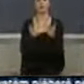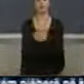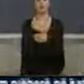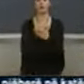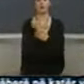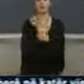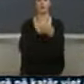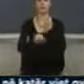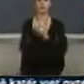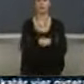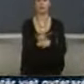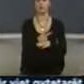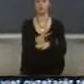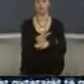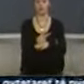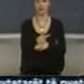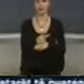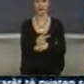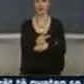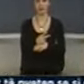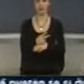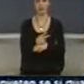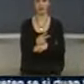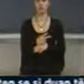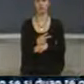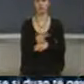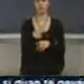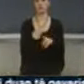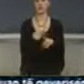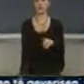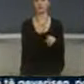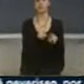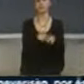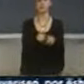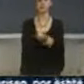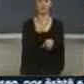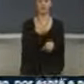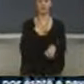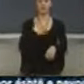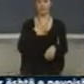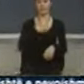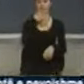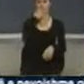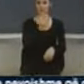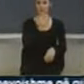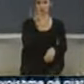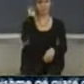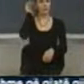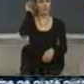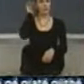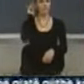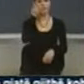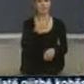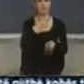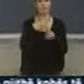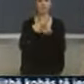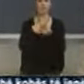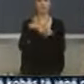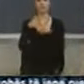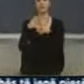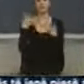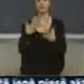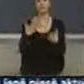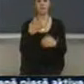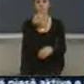mbrojtjës dhe sigurisë, andaj pytja e ime për Ministrin Hakide Molli eshtë,